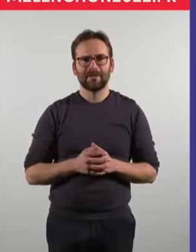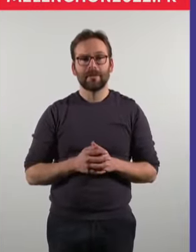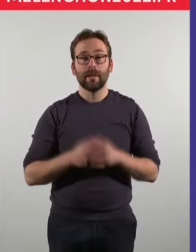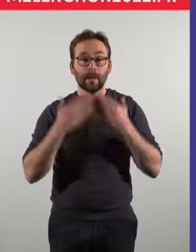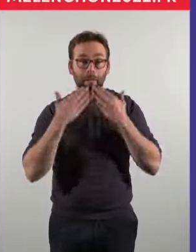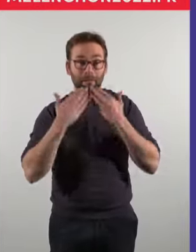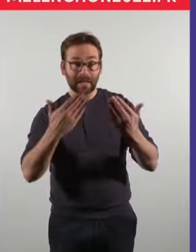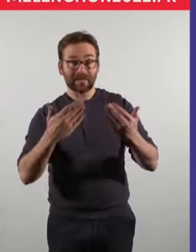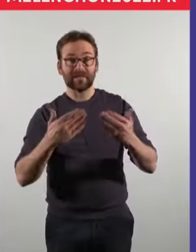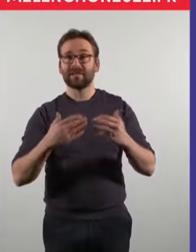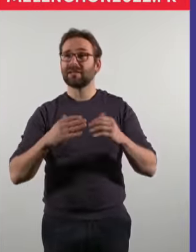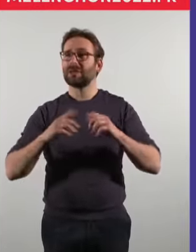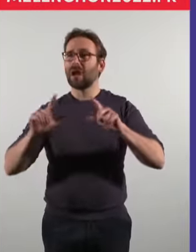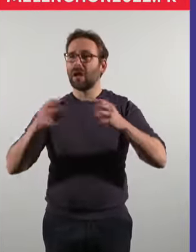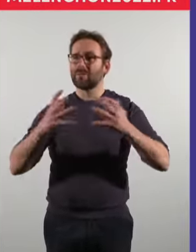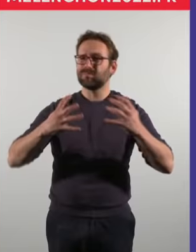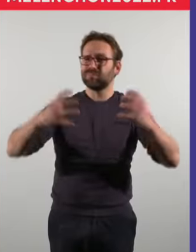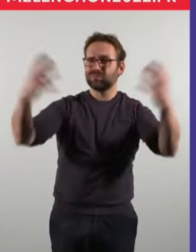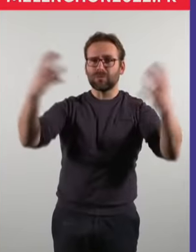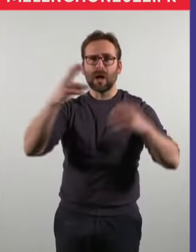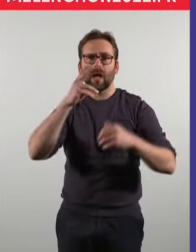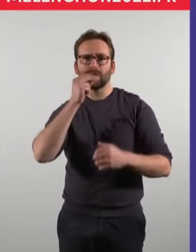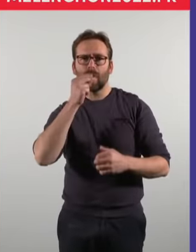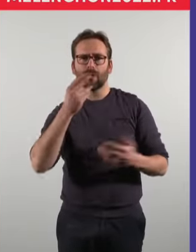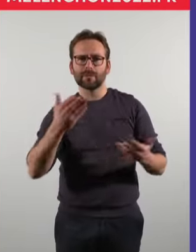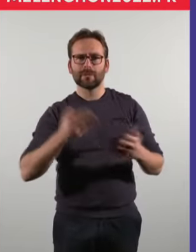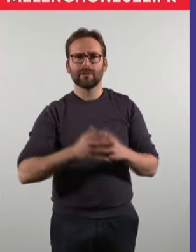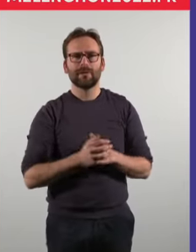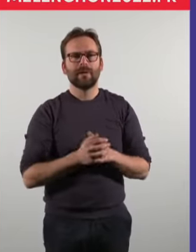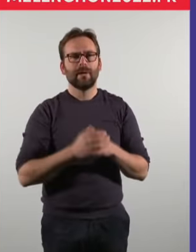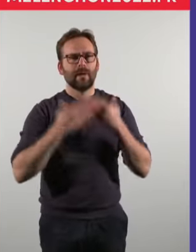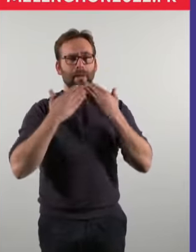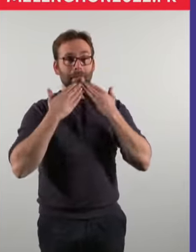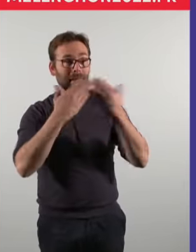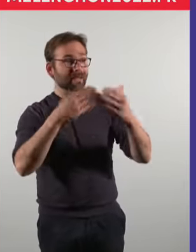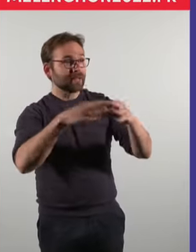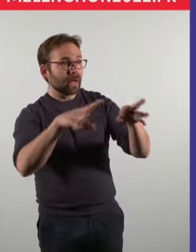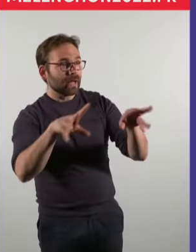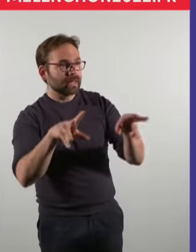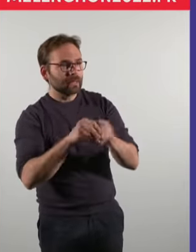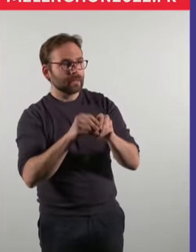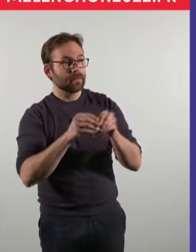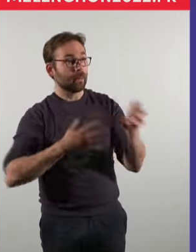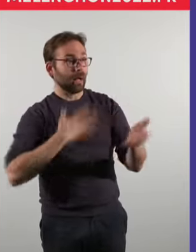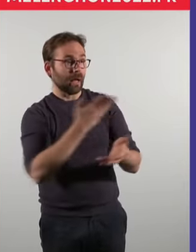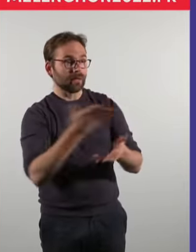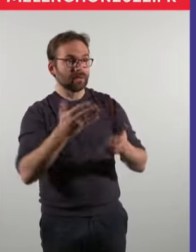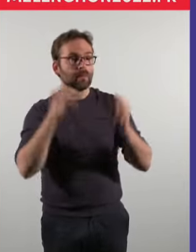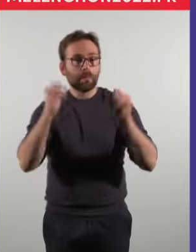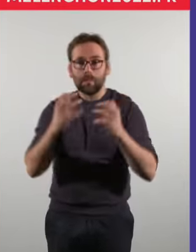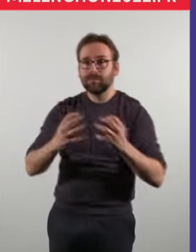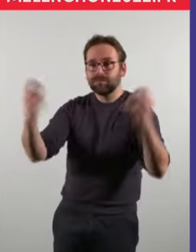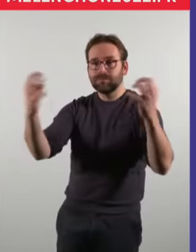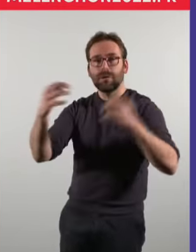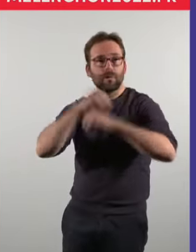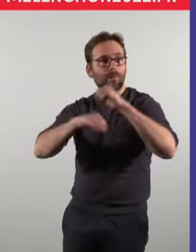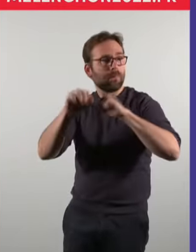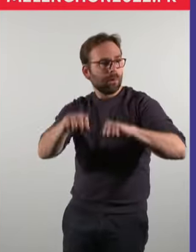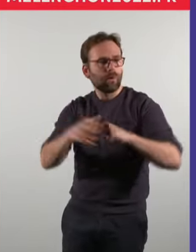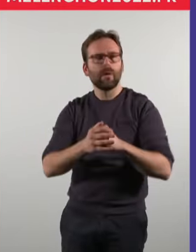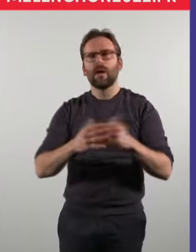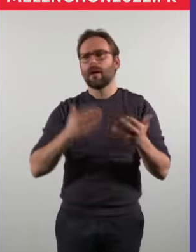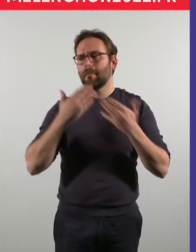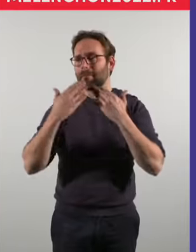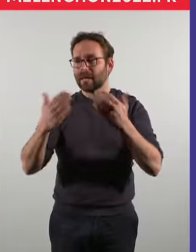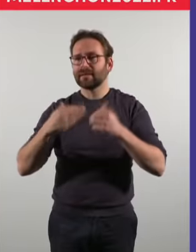Et merci d'être aussi nombreux à Nantes. Merci aux équipes qui permettent que se tienne ce meeting. Merci à